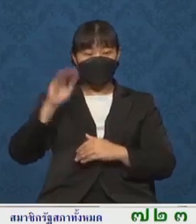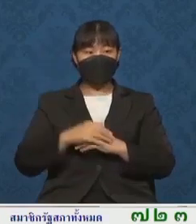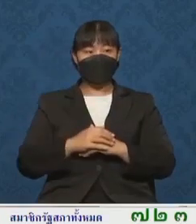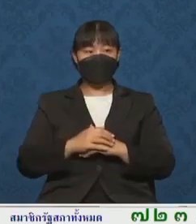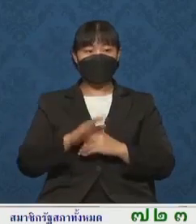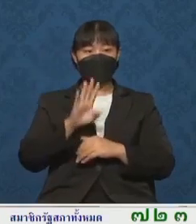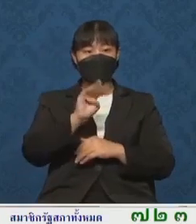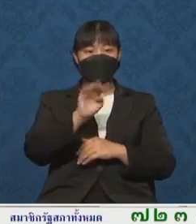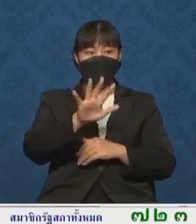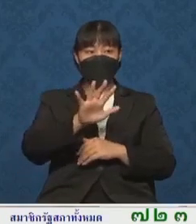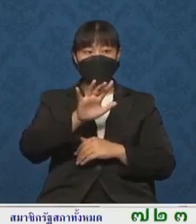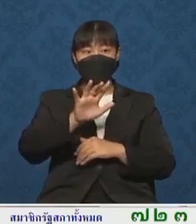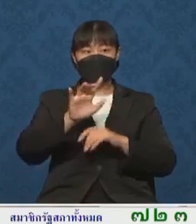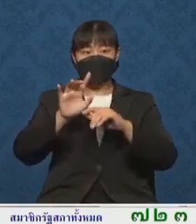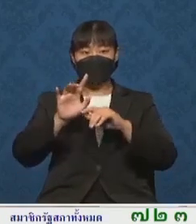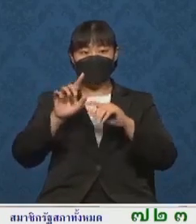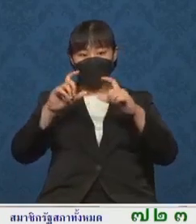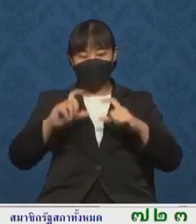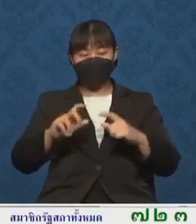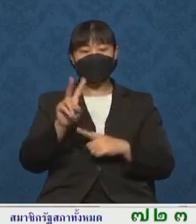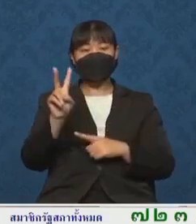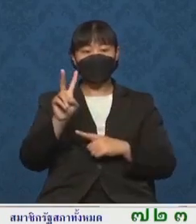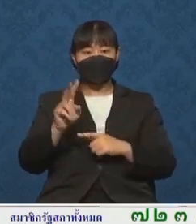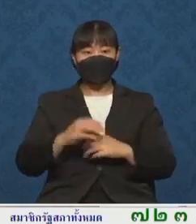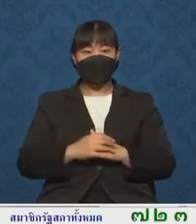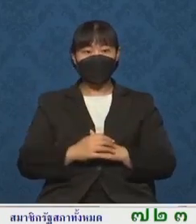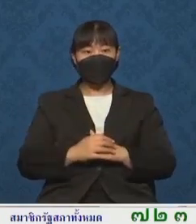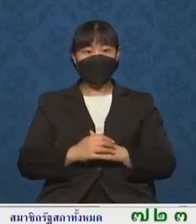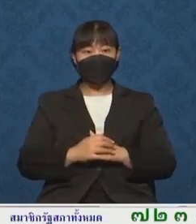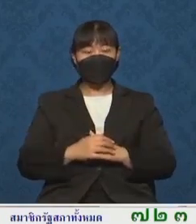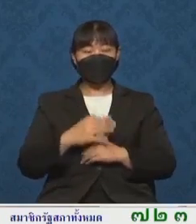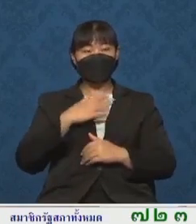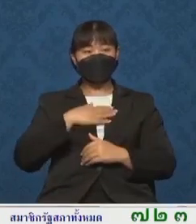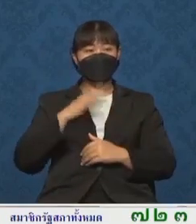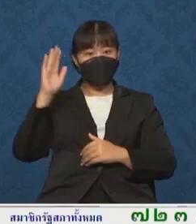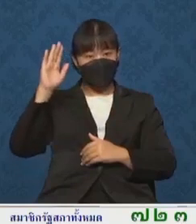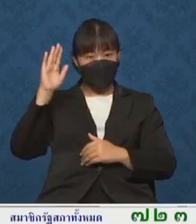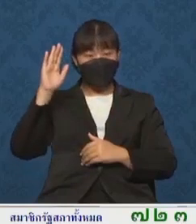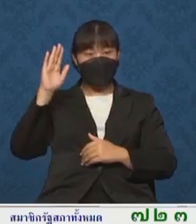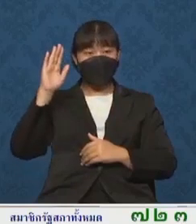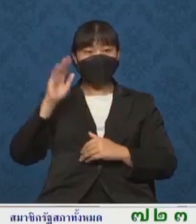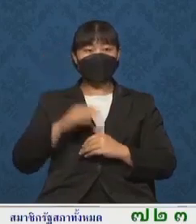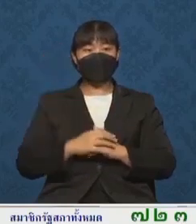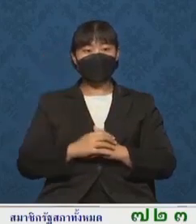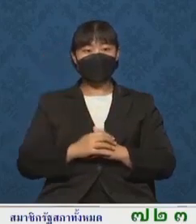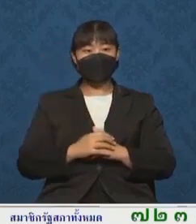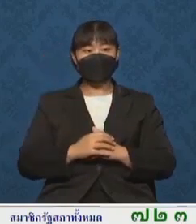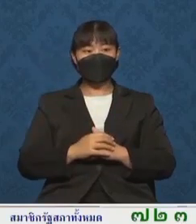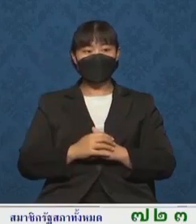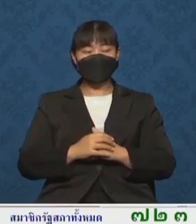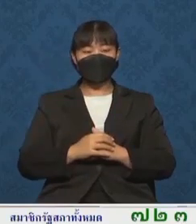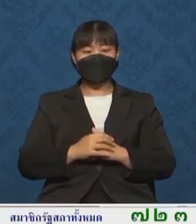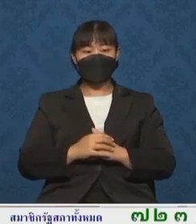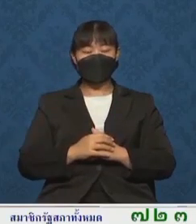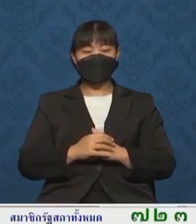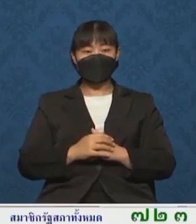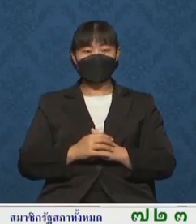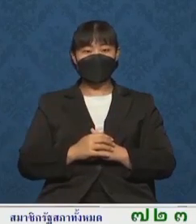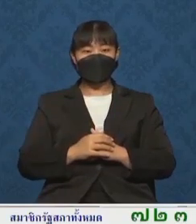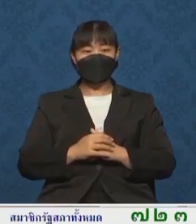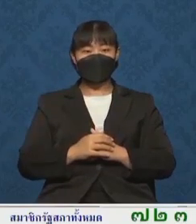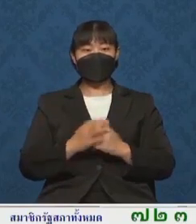ท่านผมไปนั่งแล้วนะฮะแล้วก็ผมมาธุระตาของทางการประท้วงผู้ที่มาทั่วผมครับเดี๋ยว